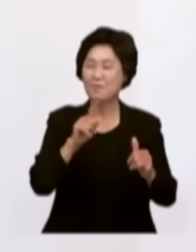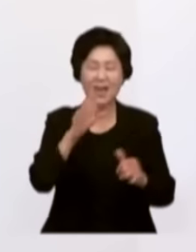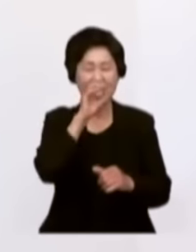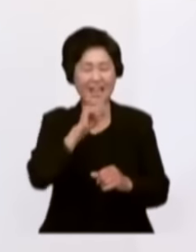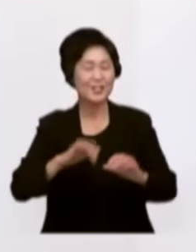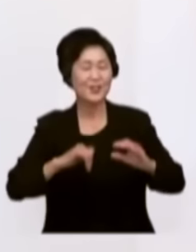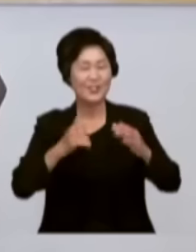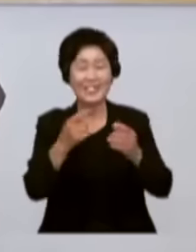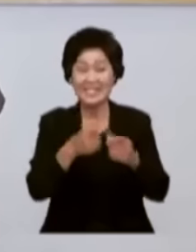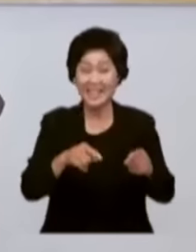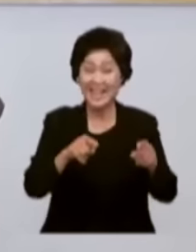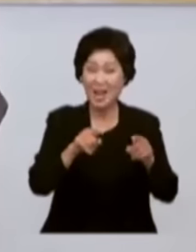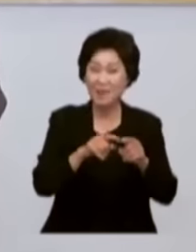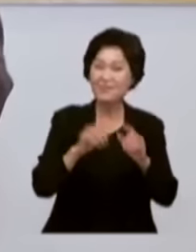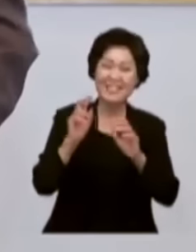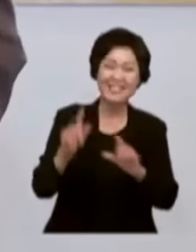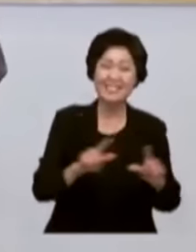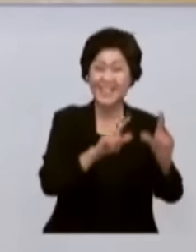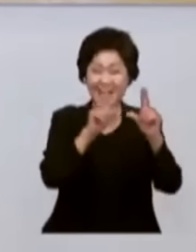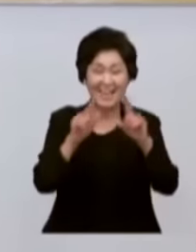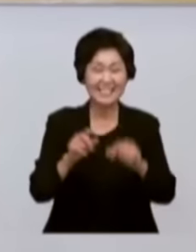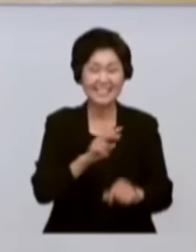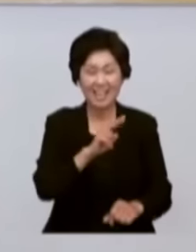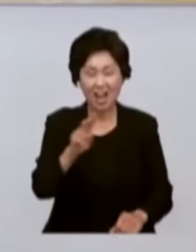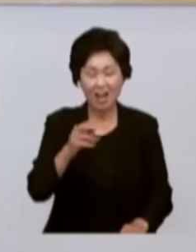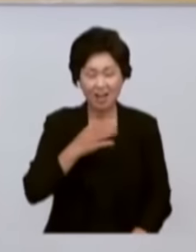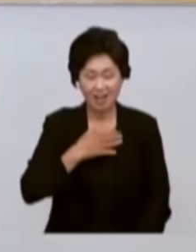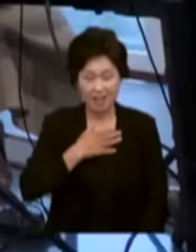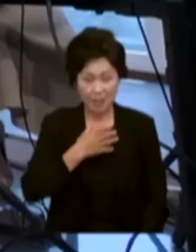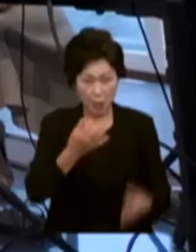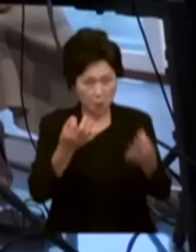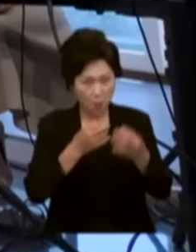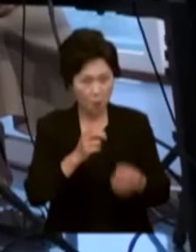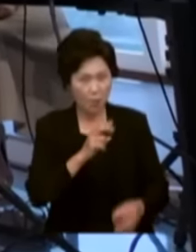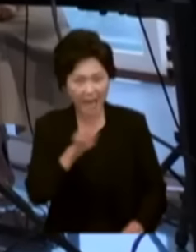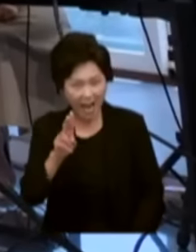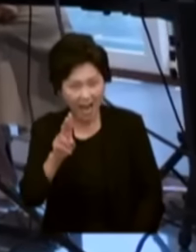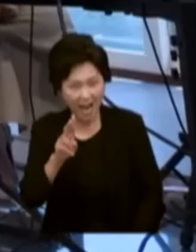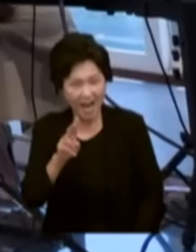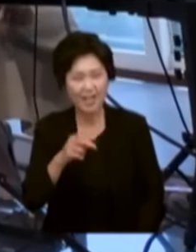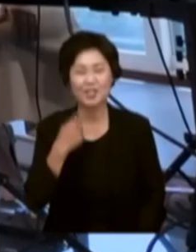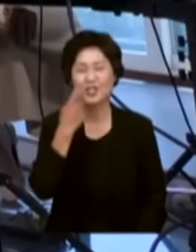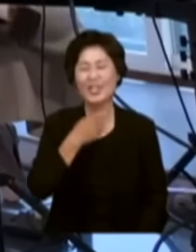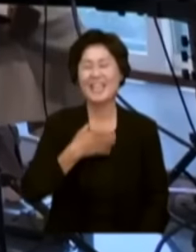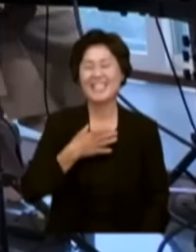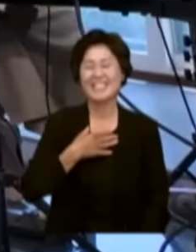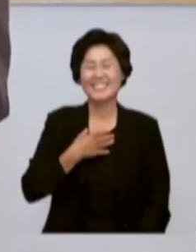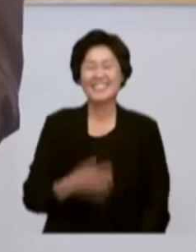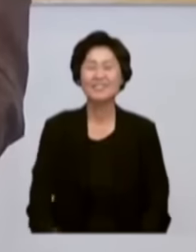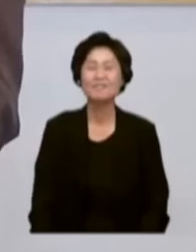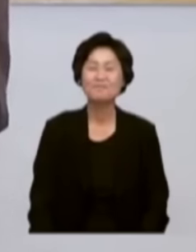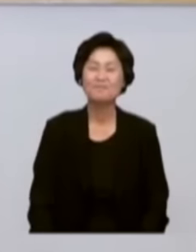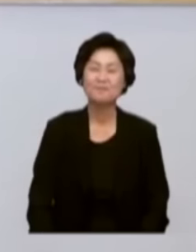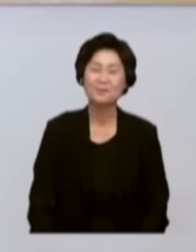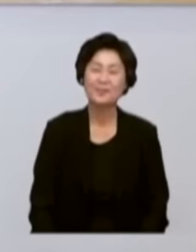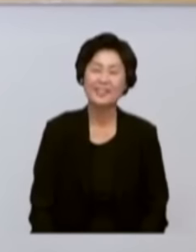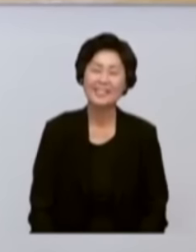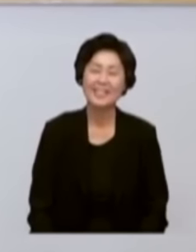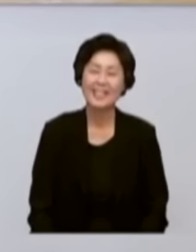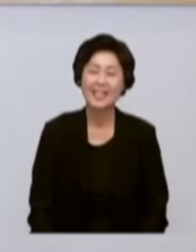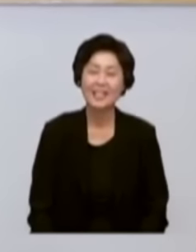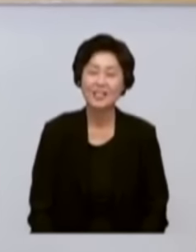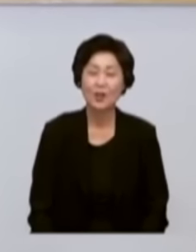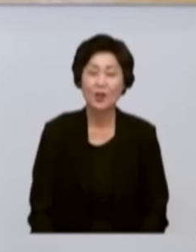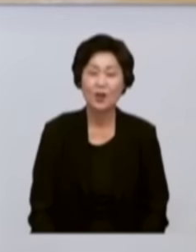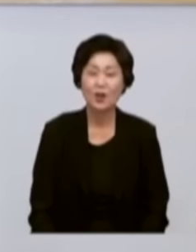같이 살자 이런 것도 있고 네네 네, 네. 아니 나한테 갑자기 야 그러는 줄 알았네. 네. 자 근데 트로트 음반 냈고